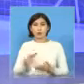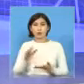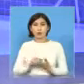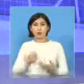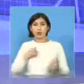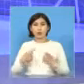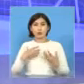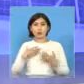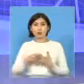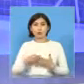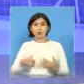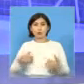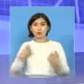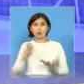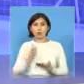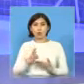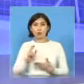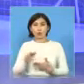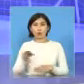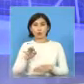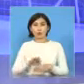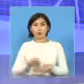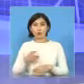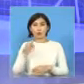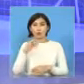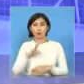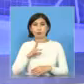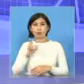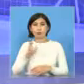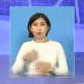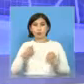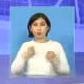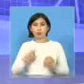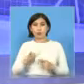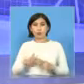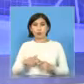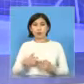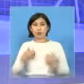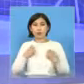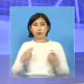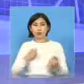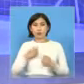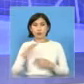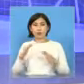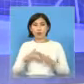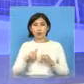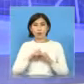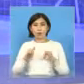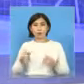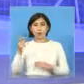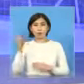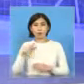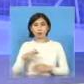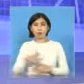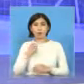заниматься укреплением своего иммунитета. Как не заболеть простудой, как поддерживать в тонусе иммунную систему в домашних условиях,